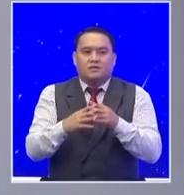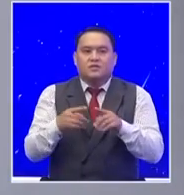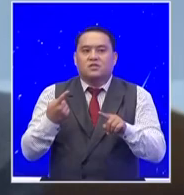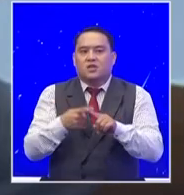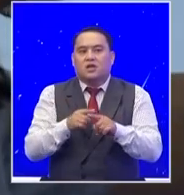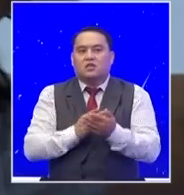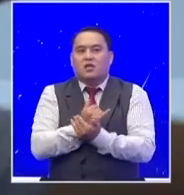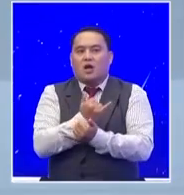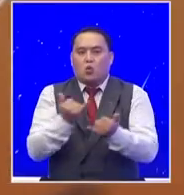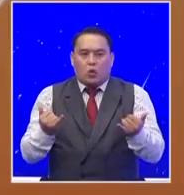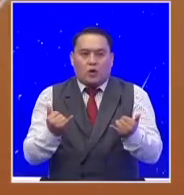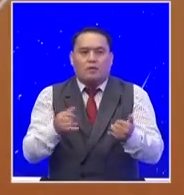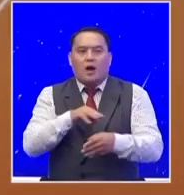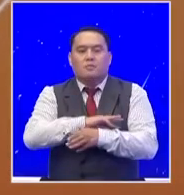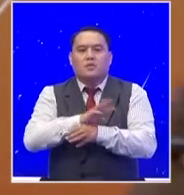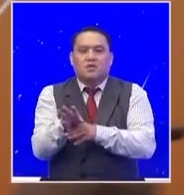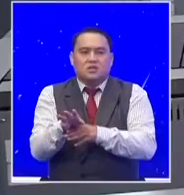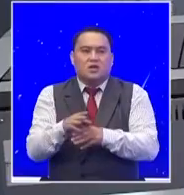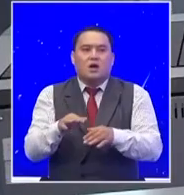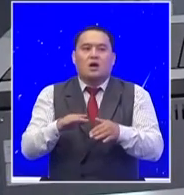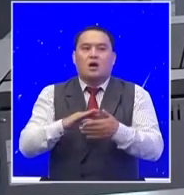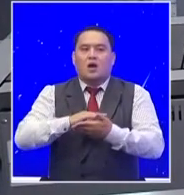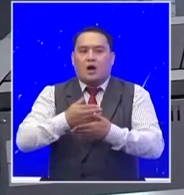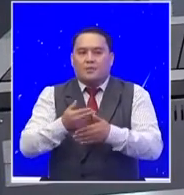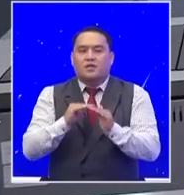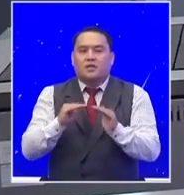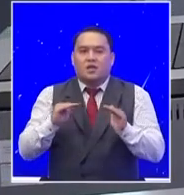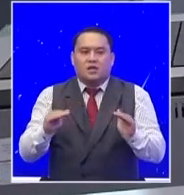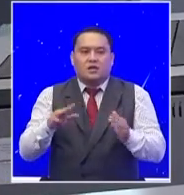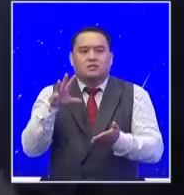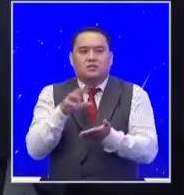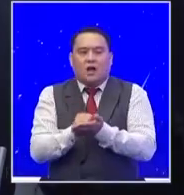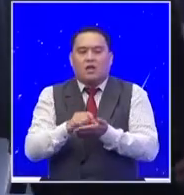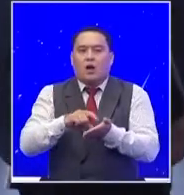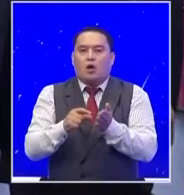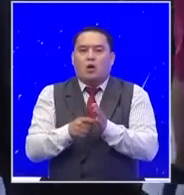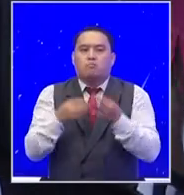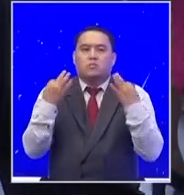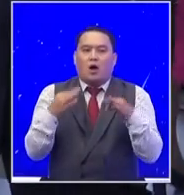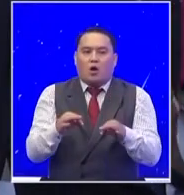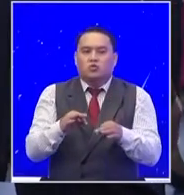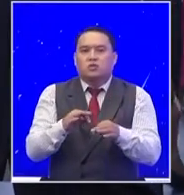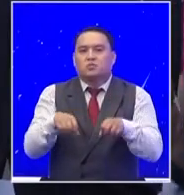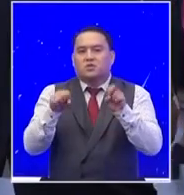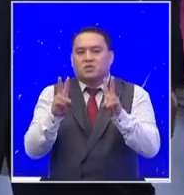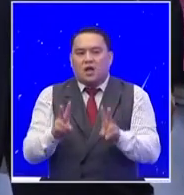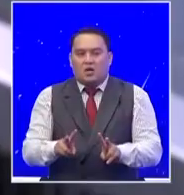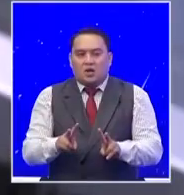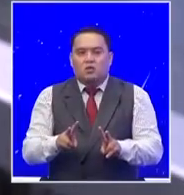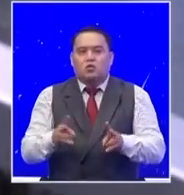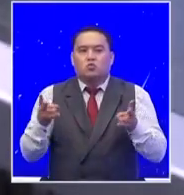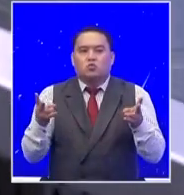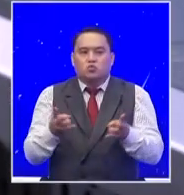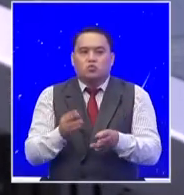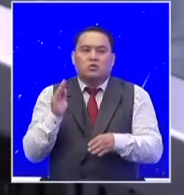технологий. Полностью оснащенные для практических и компьютеризированные для теоретических занятий аудитории позволят им выпускать специалистов, которых не